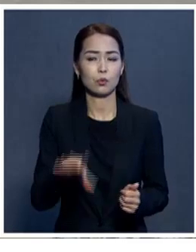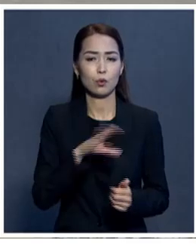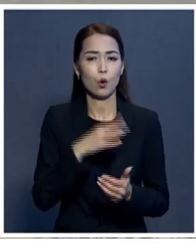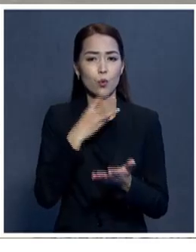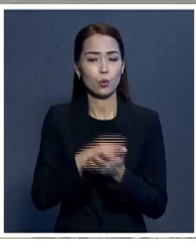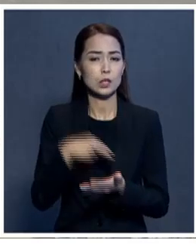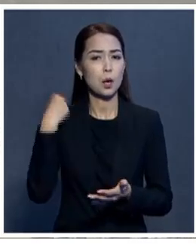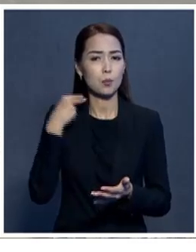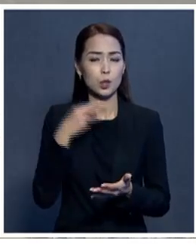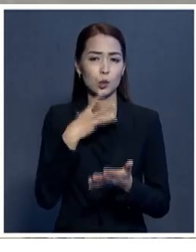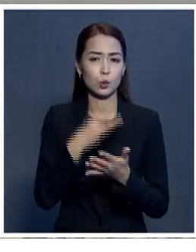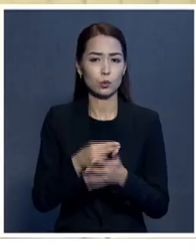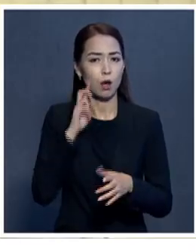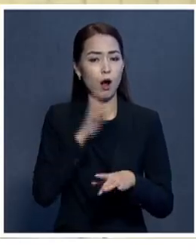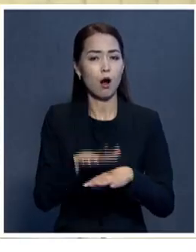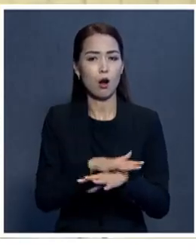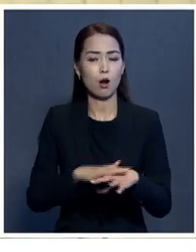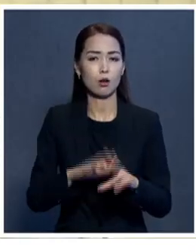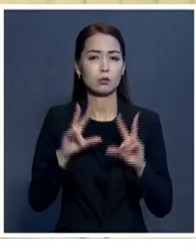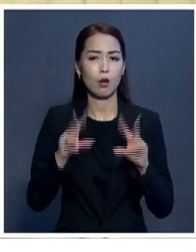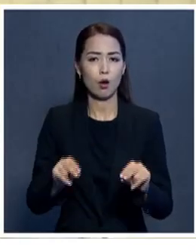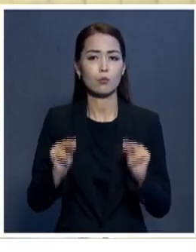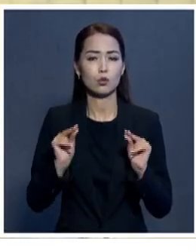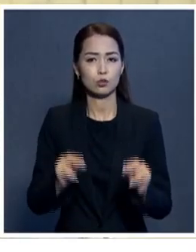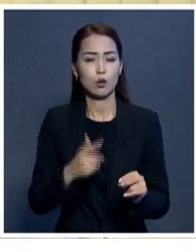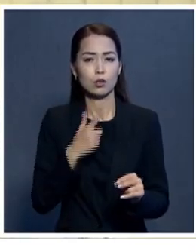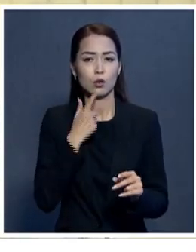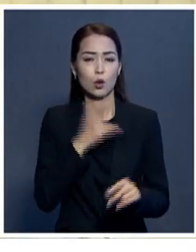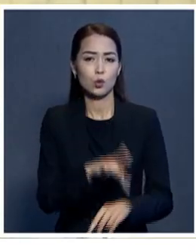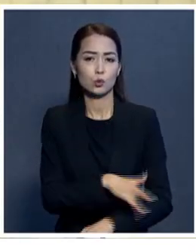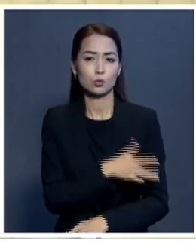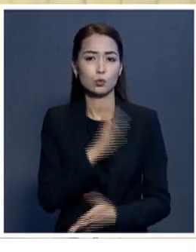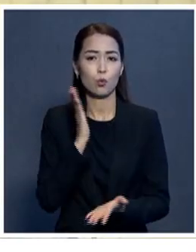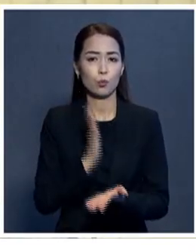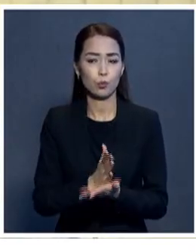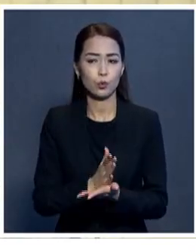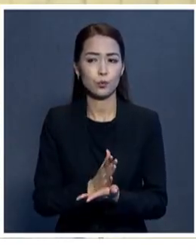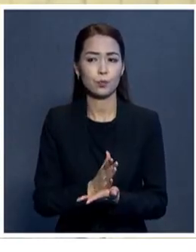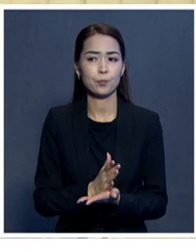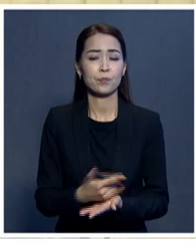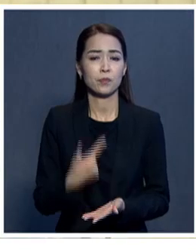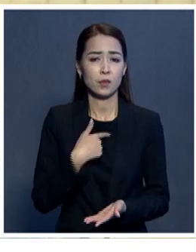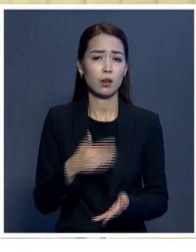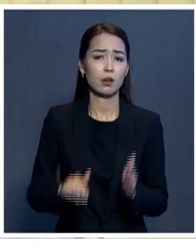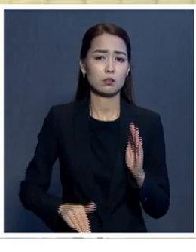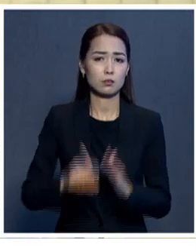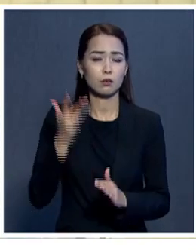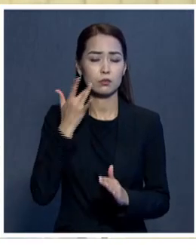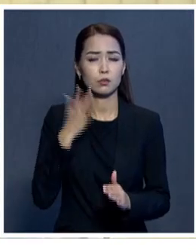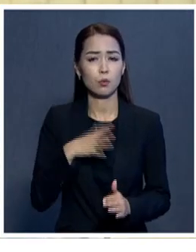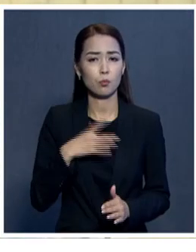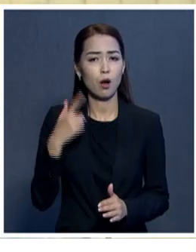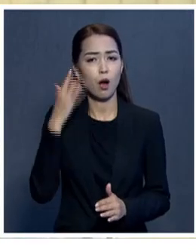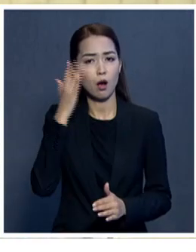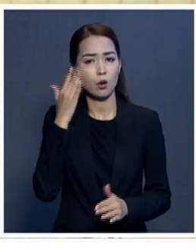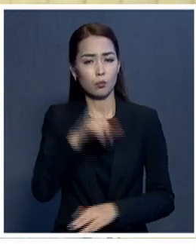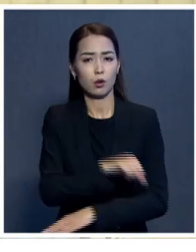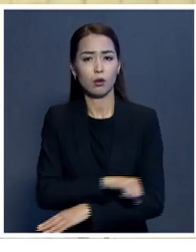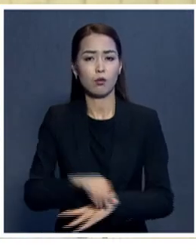президентіне адал болуға міндеттейді. Кішкентай кезінен бастап шекарашы болуды армандағам. Бүгін мен арманыма жеттім деп